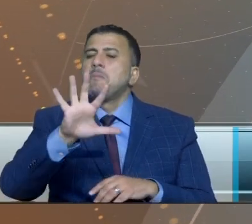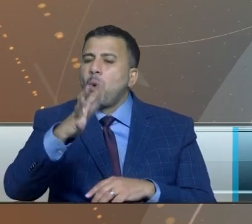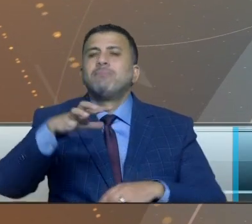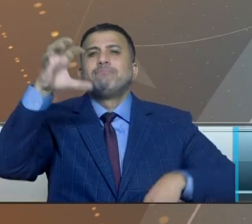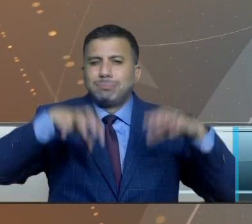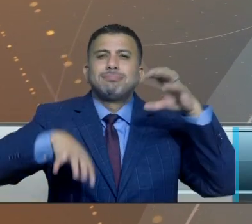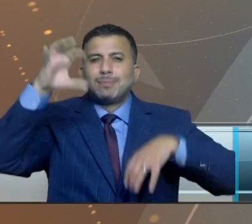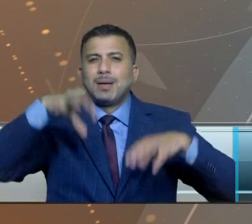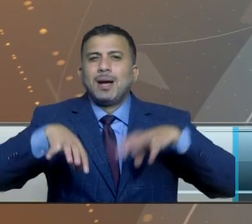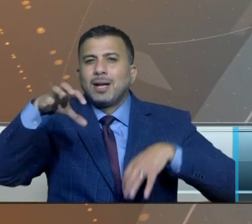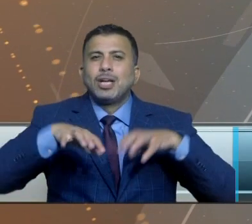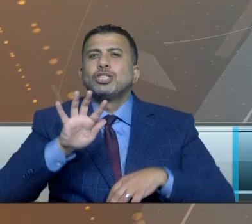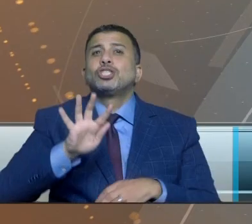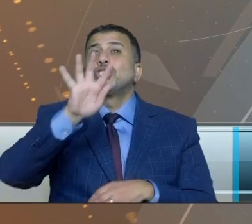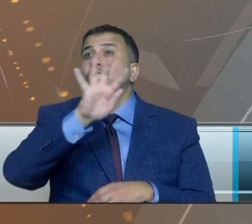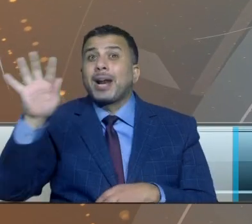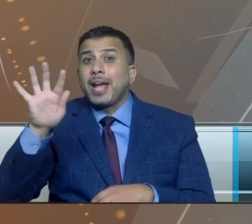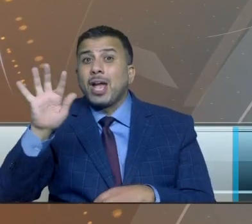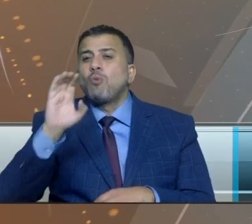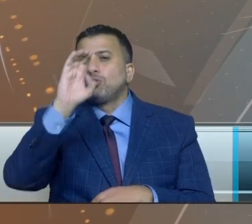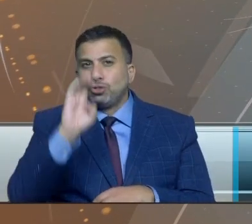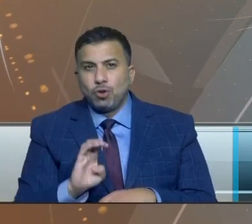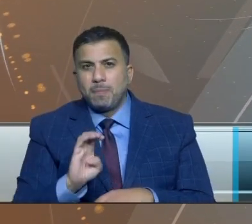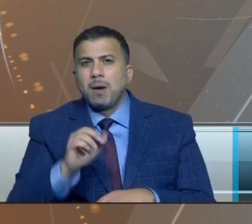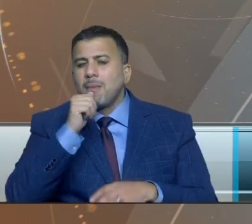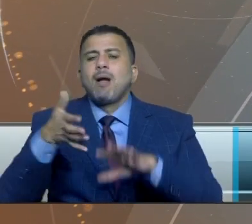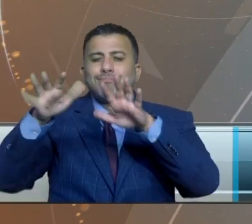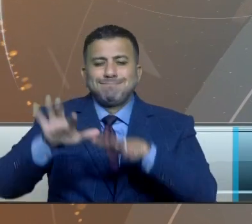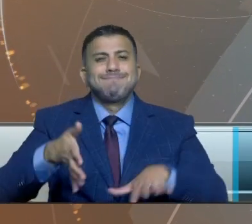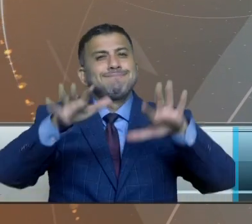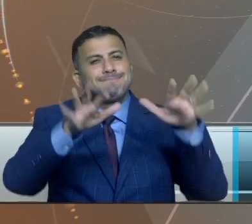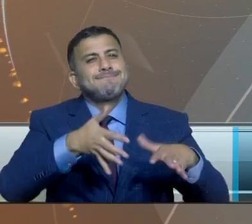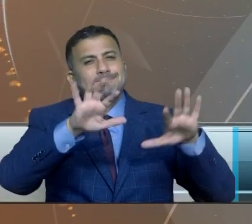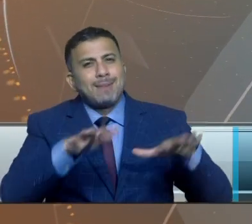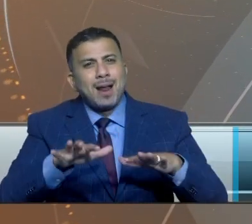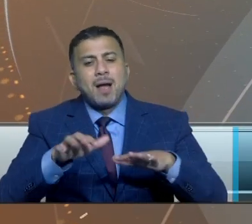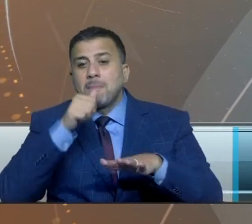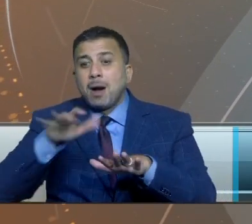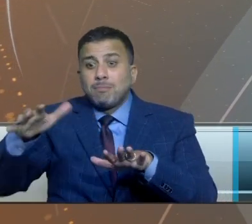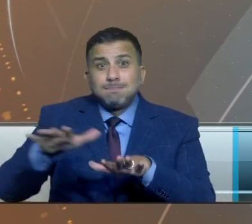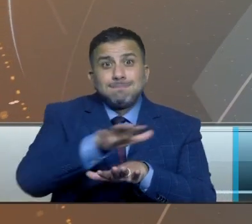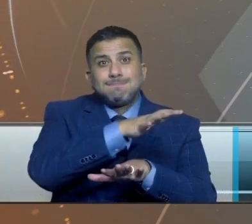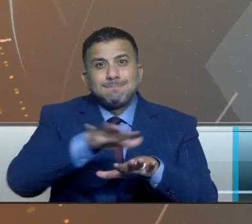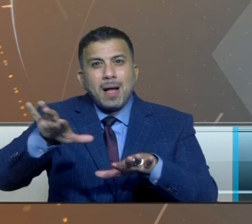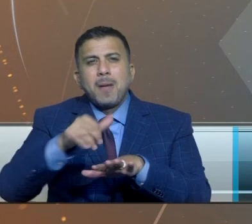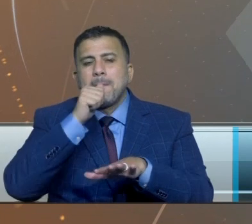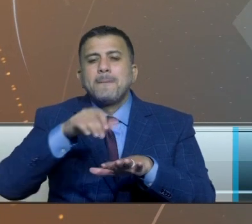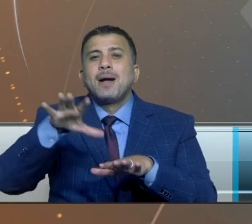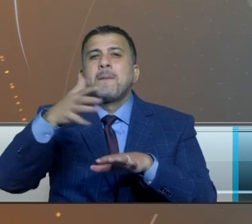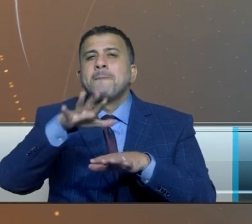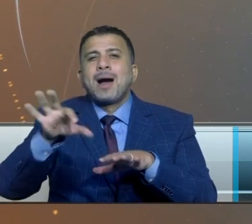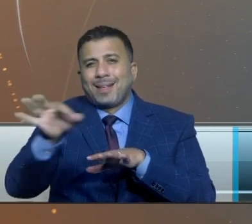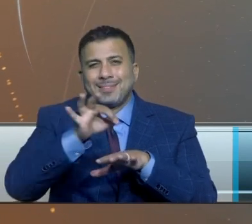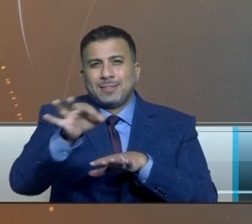امطار على بعض المناطق الشرقيه والجنوبيه واضطراب البحر مع امتداد بسيط للمياه في بعض المناطق الساحليه